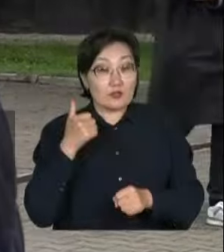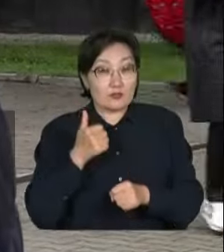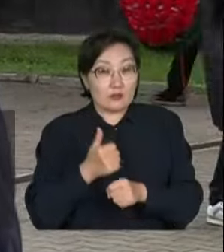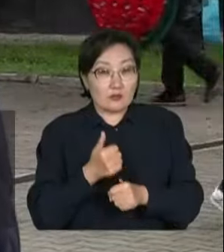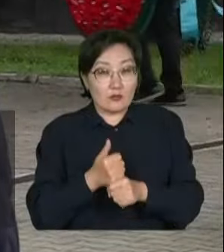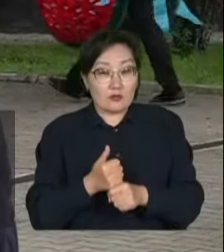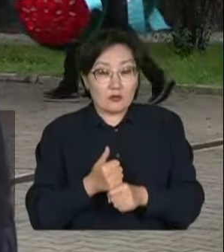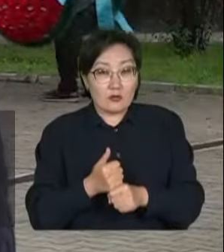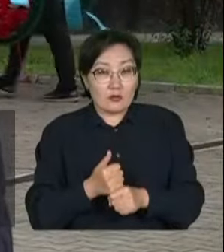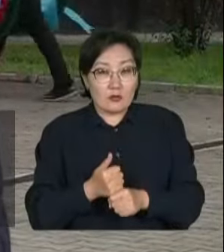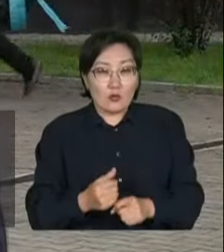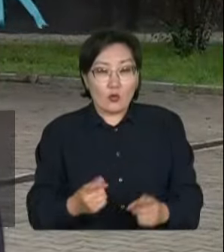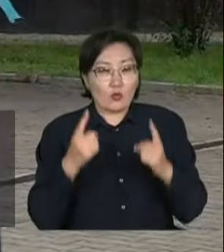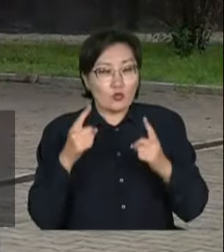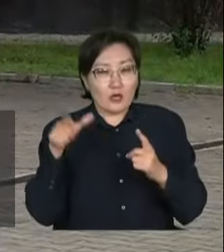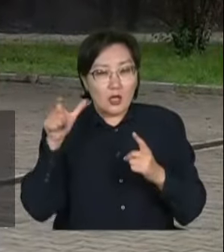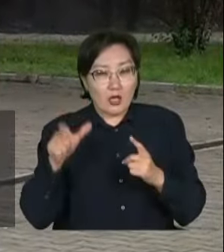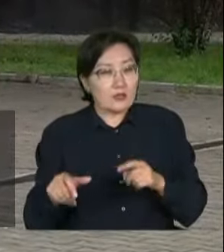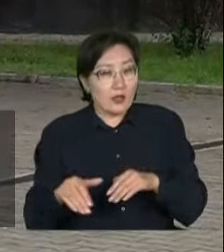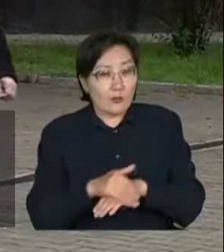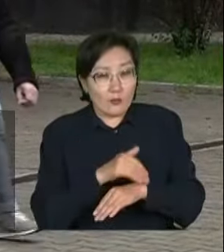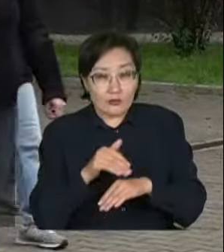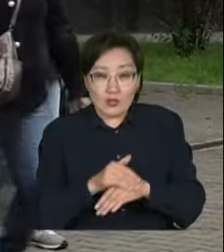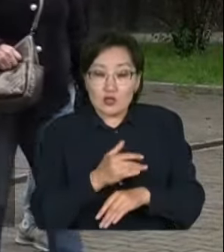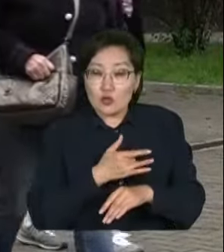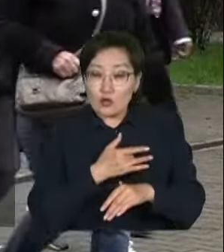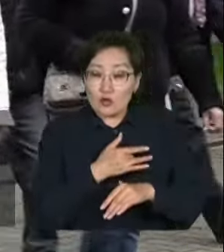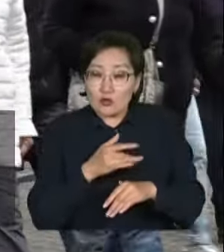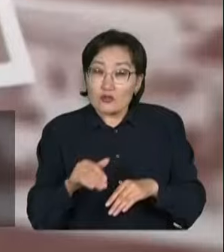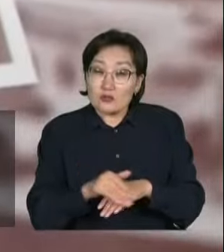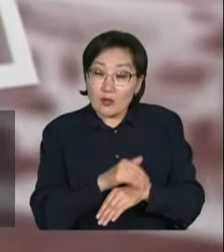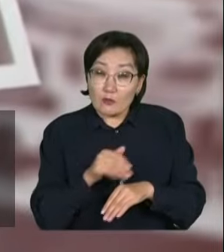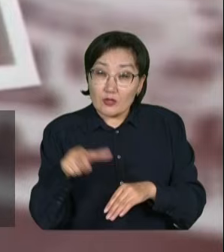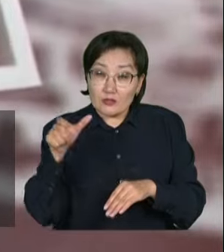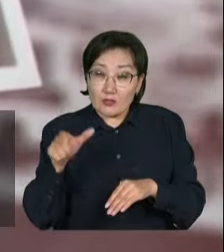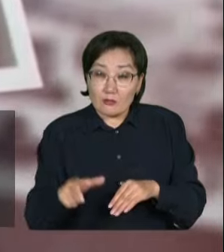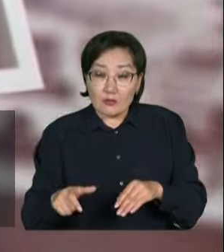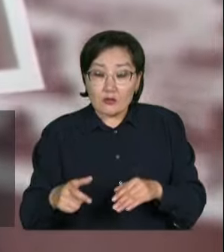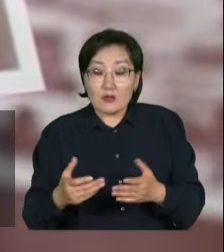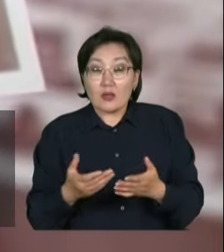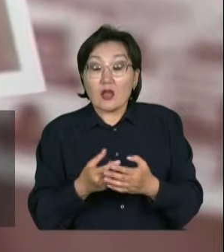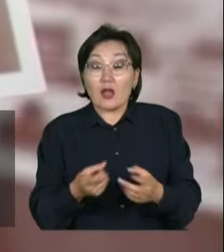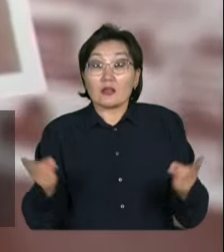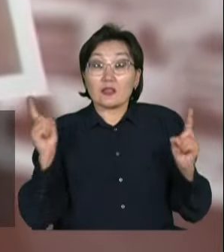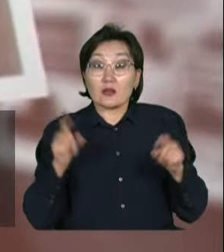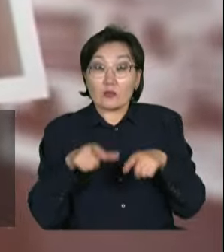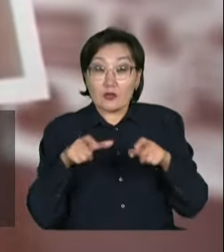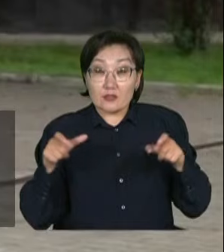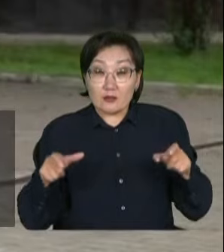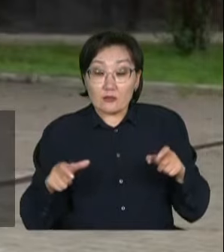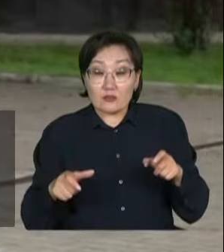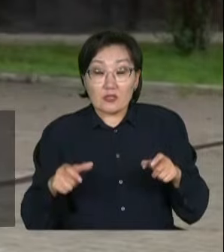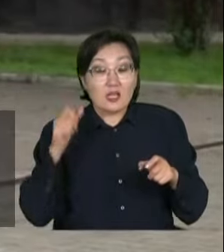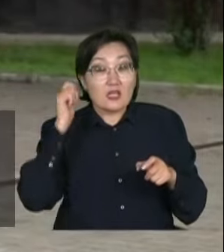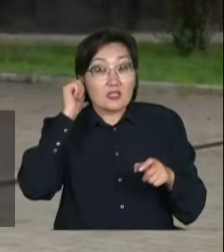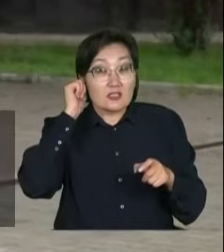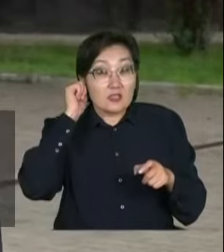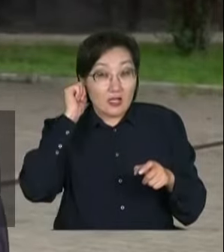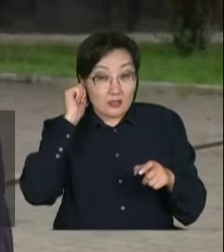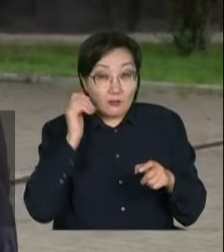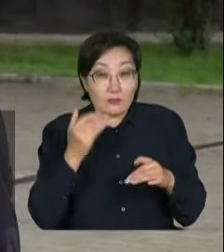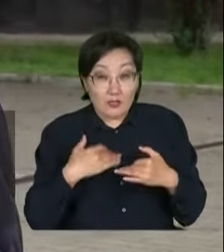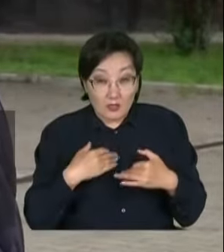ұлы адамет, адамгершілігі мол, жан жағына жұғысты. Жасымыздың кішкене алшақтығына